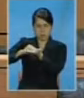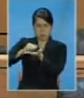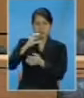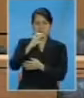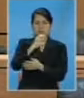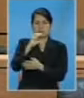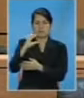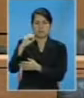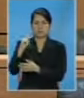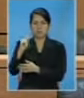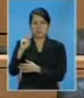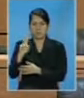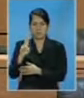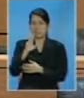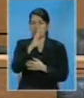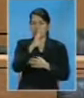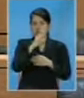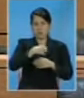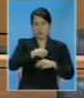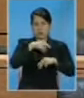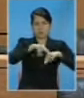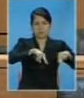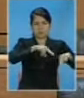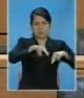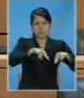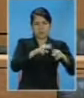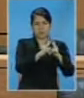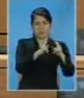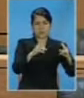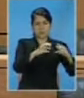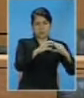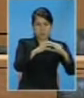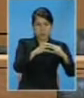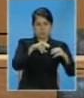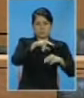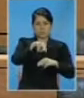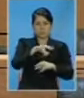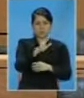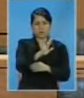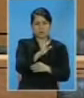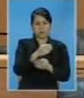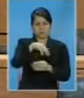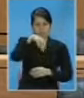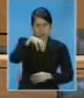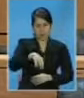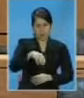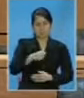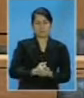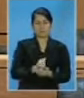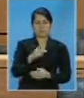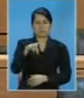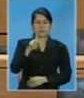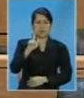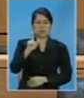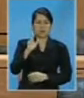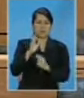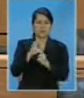ะครับประเด็นของคณะกรรมการตรวจสอบคือของสำนักงานปลัดกระทรวงมหาดไทยนี่ค่อนข้างที่จะเรียบร้อยแล้ว